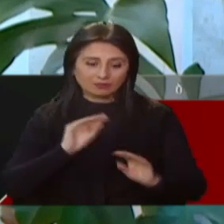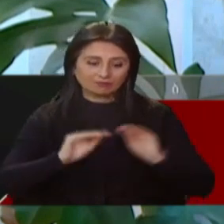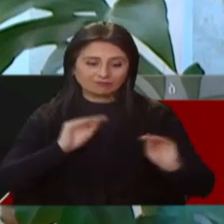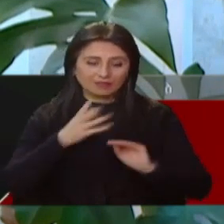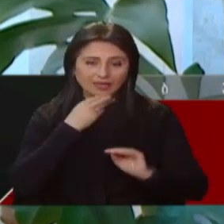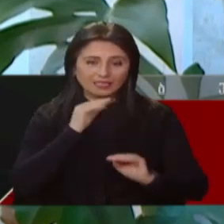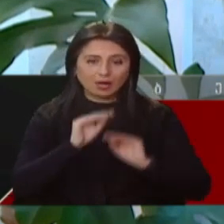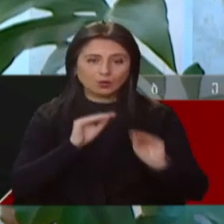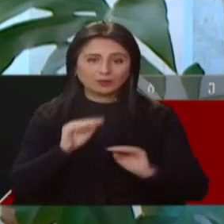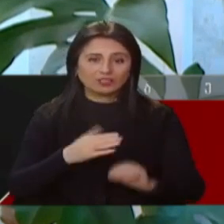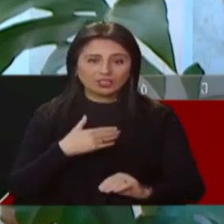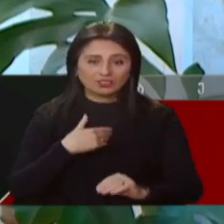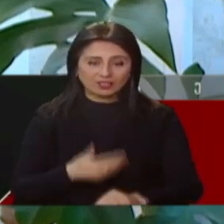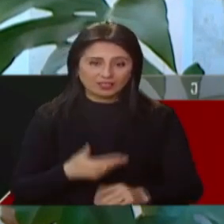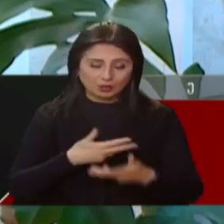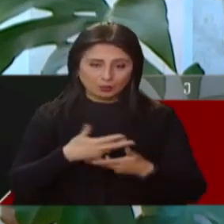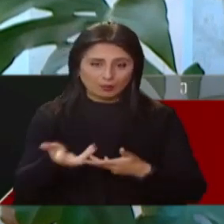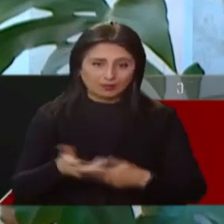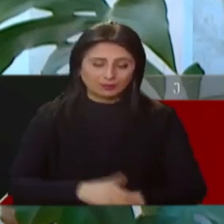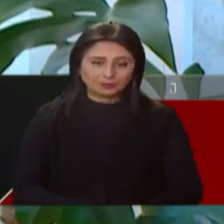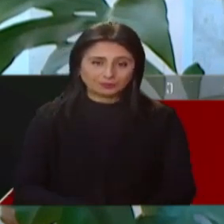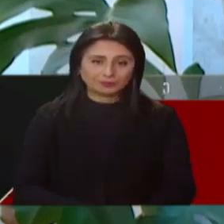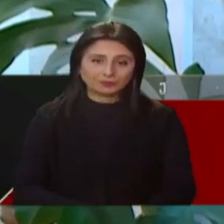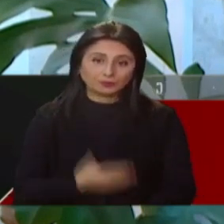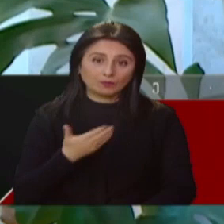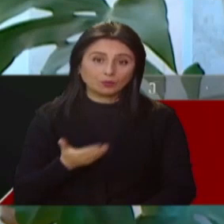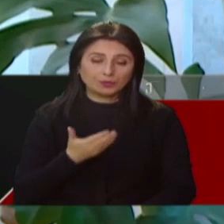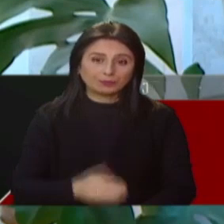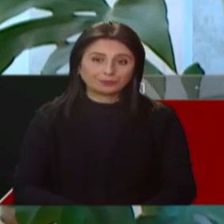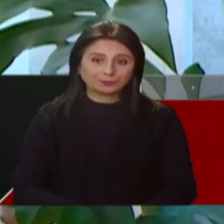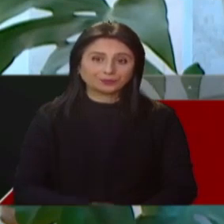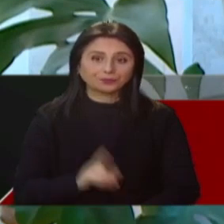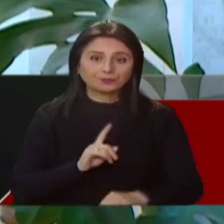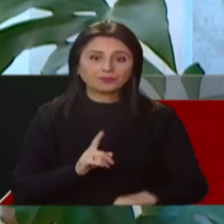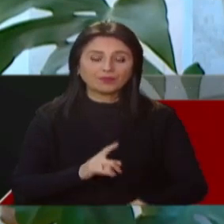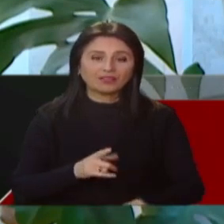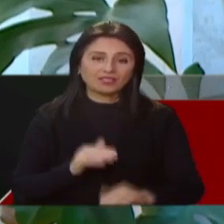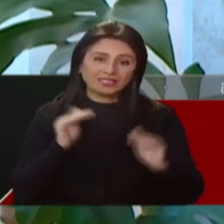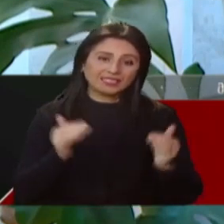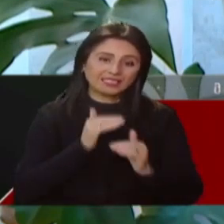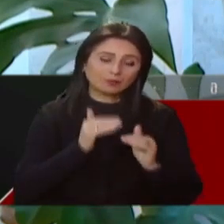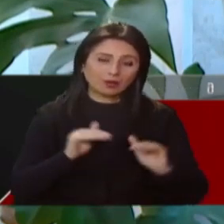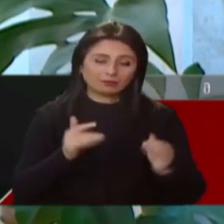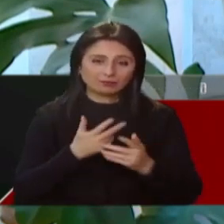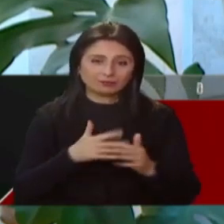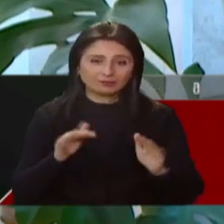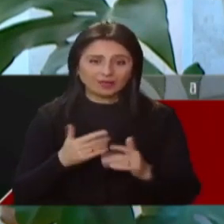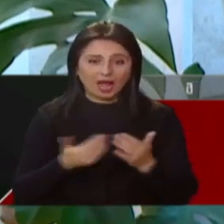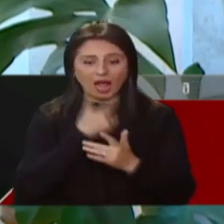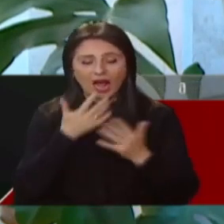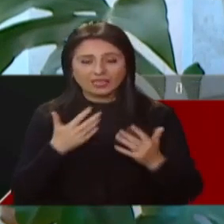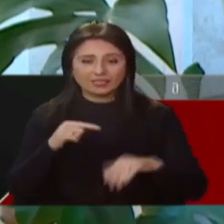აფორმებს განსაკუთრებულად ჩვენს ახალწლო სუფრას, თუმცა რაღაც აი თან სიმღერით, რაღაც